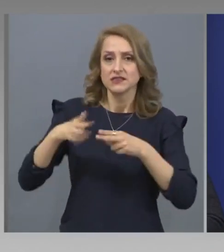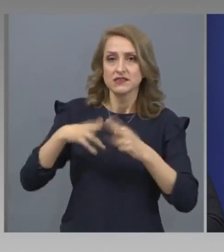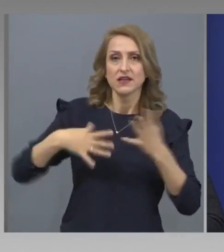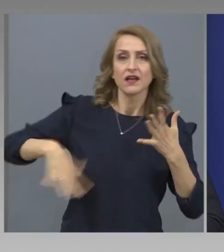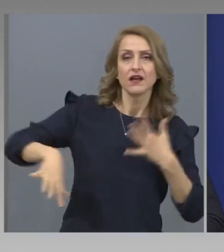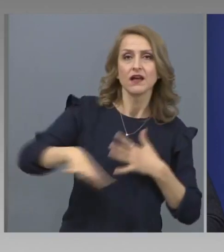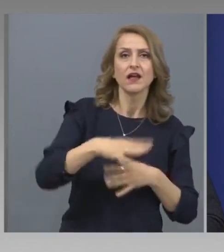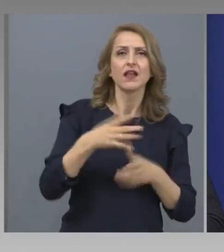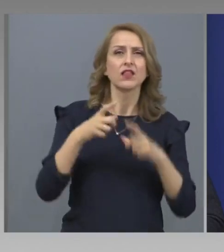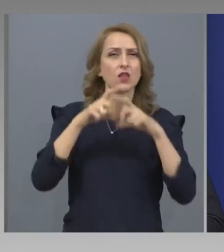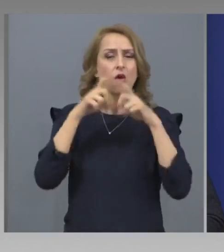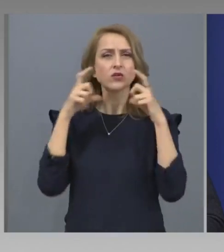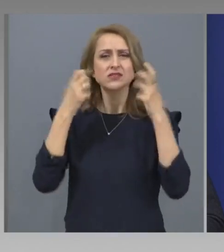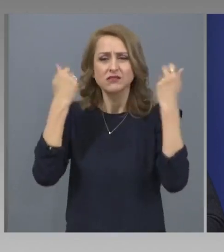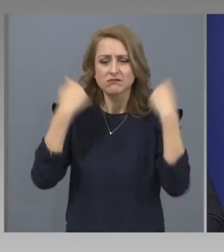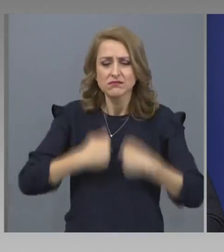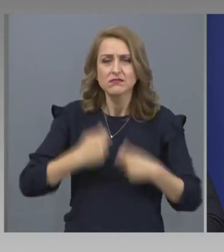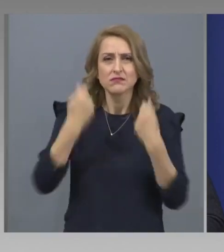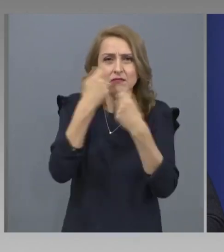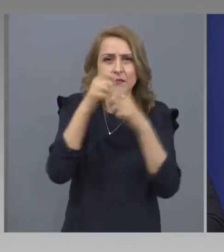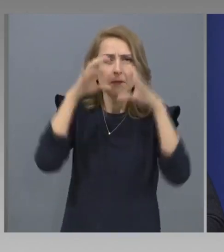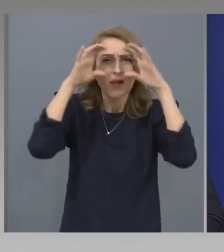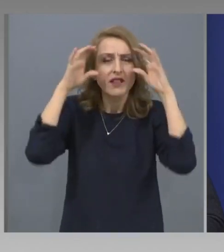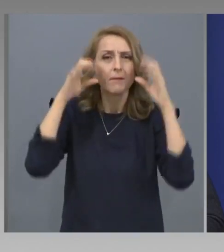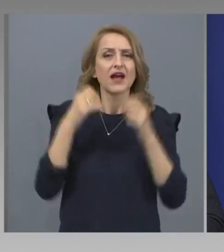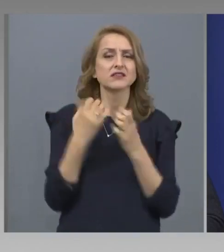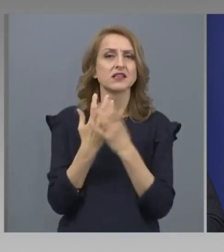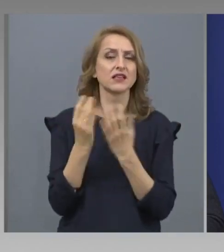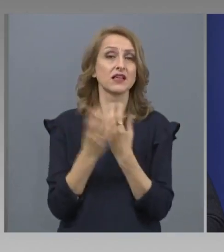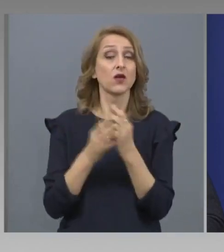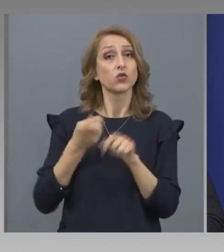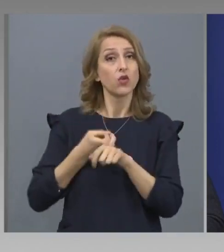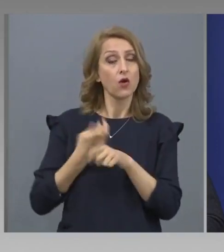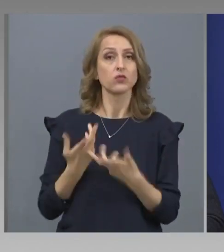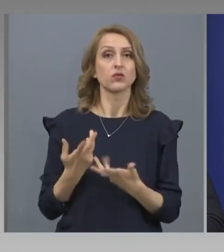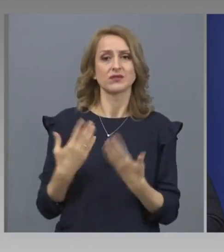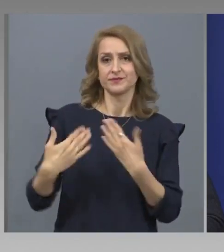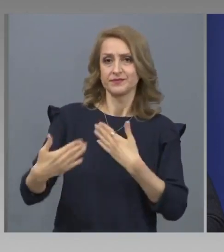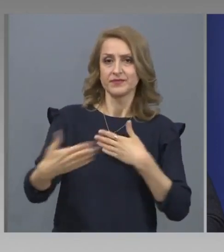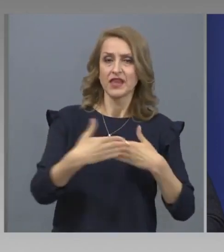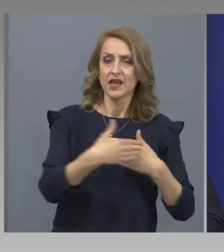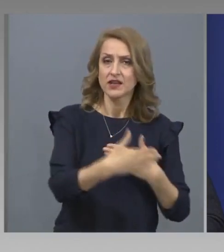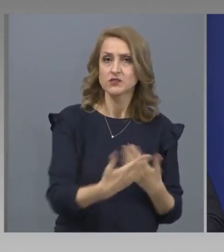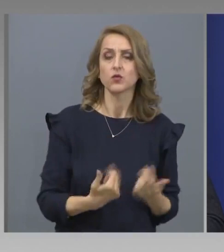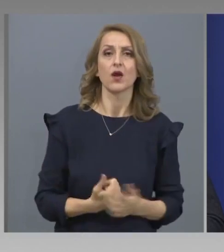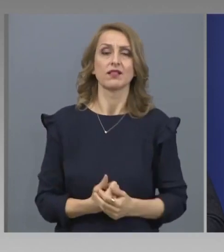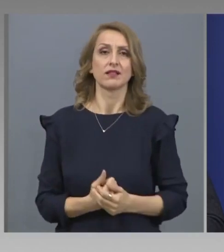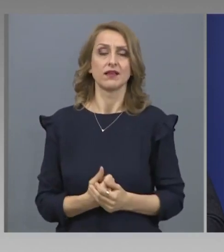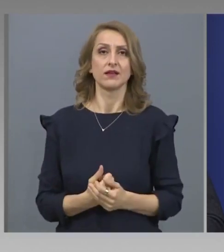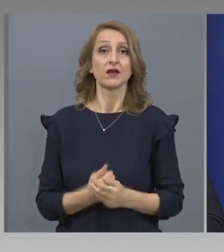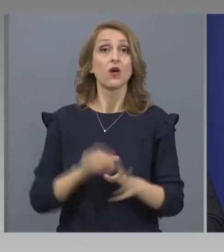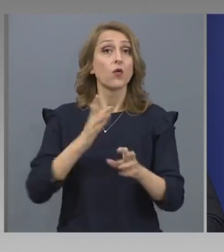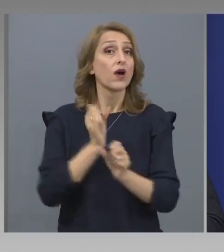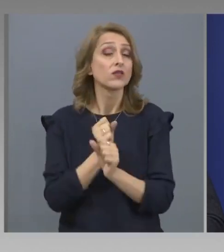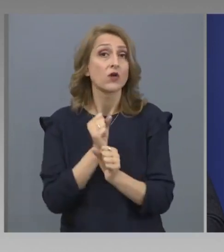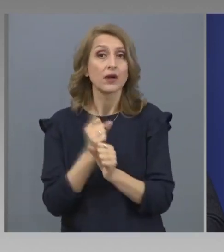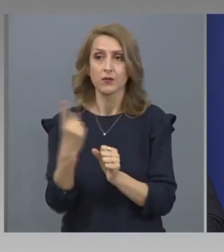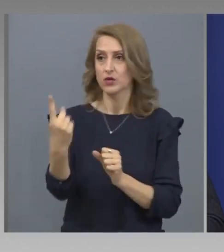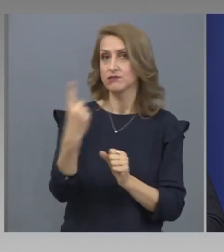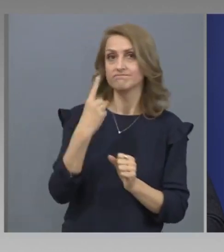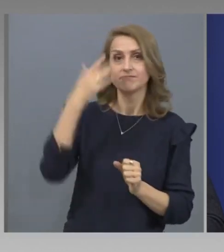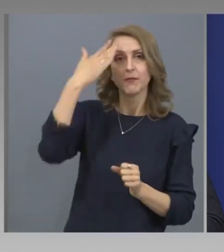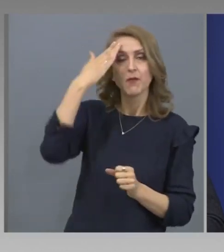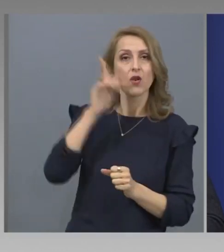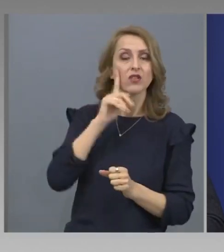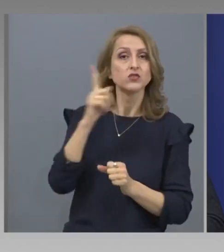Санитаро-хигиенните условия, носенето на всички предпазни средства, отстояването на разстояние, когато се работи с пациент,